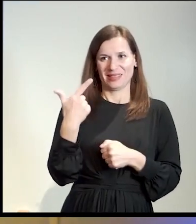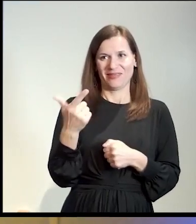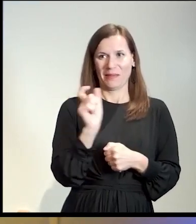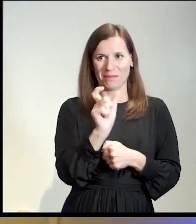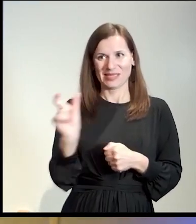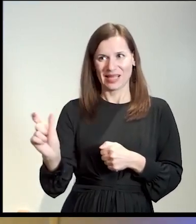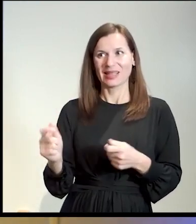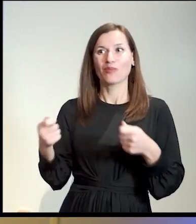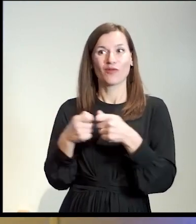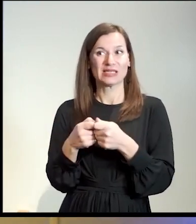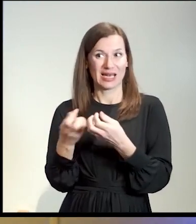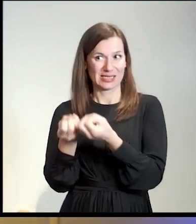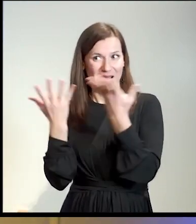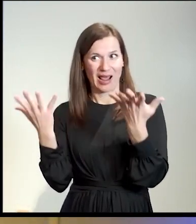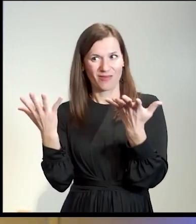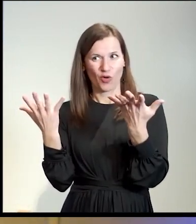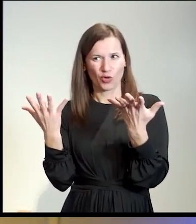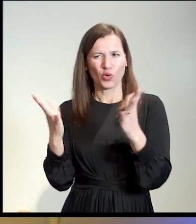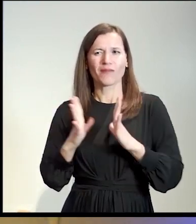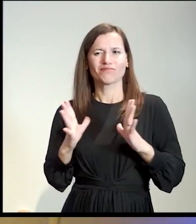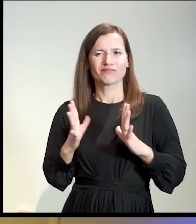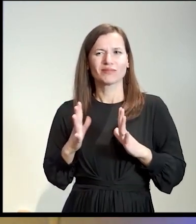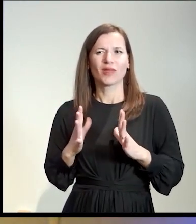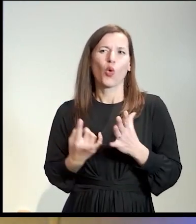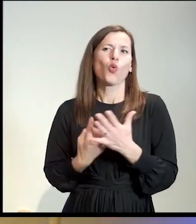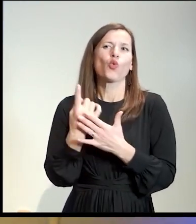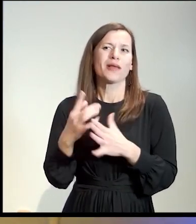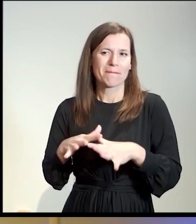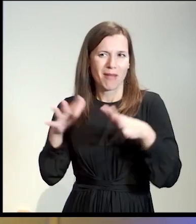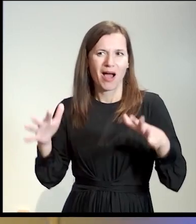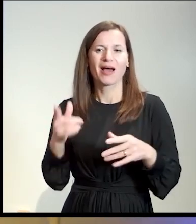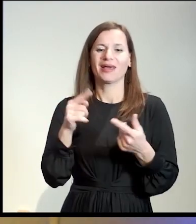povezani z naravo, ujma in nutrija.